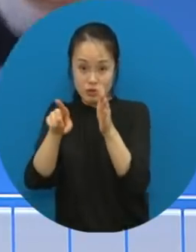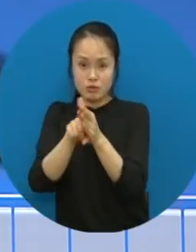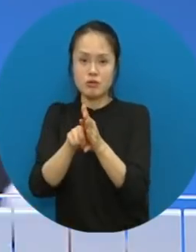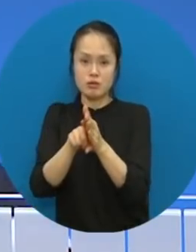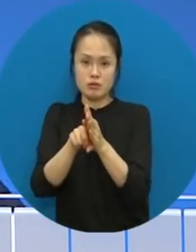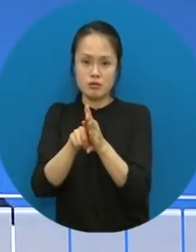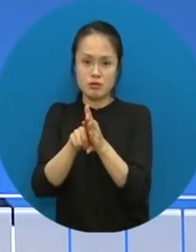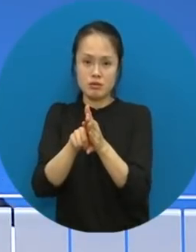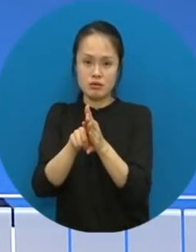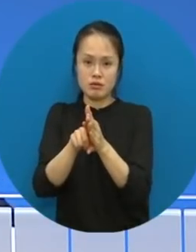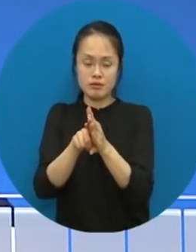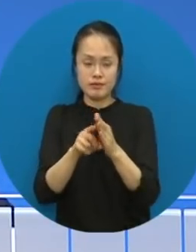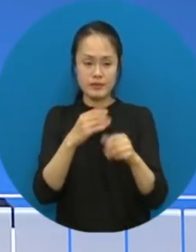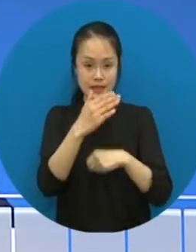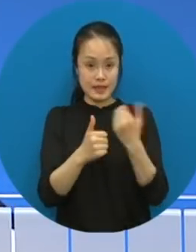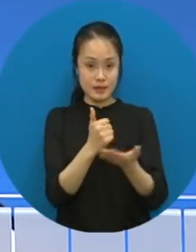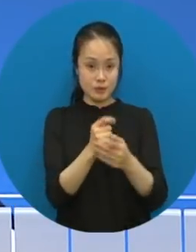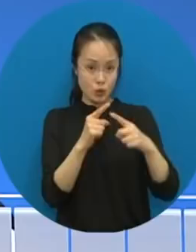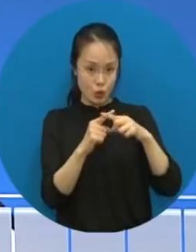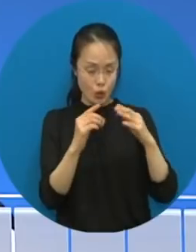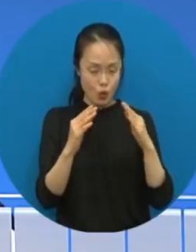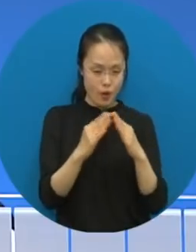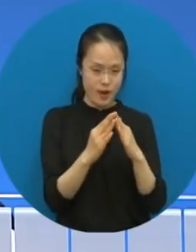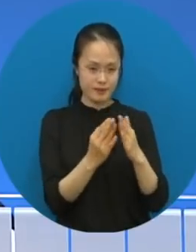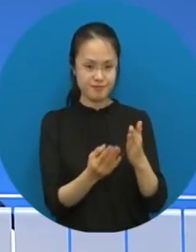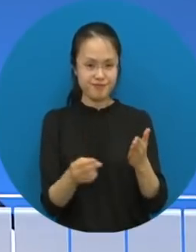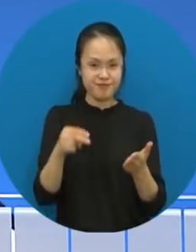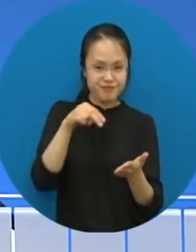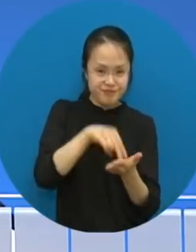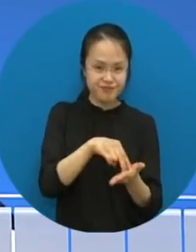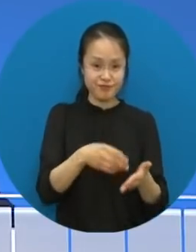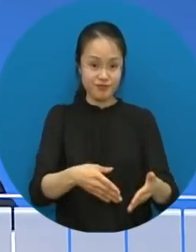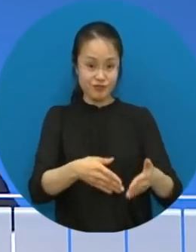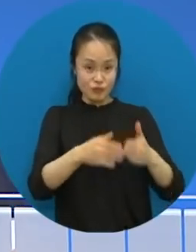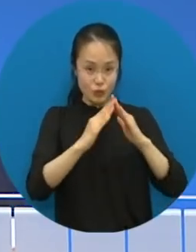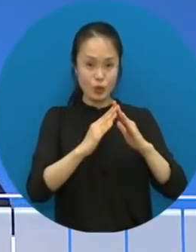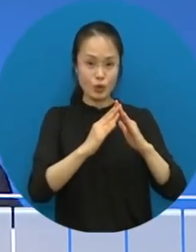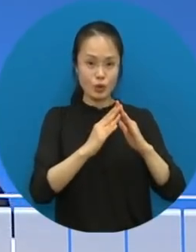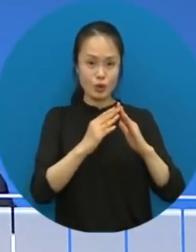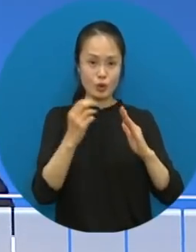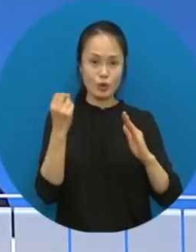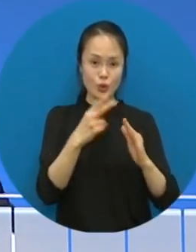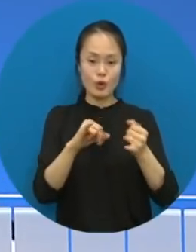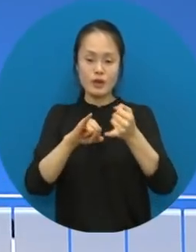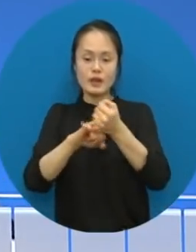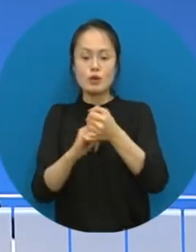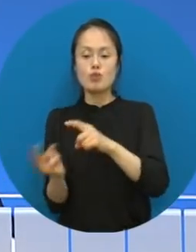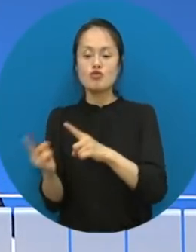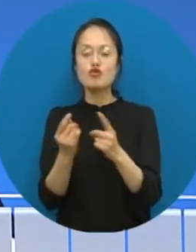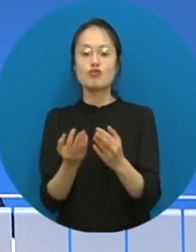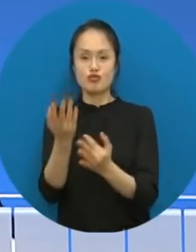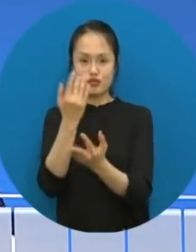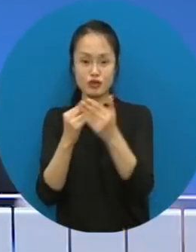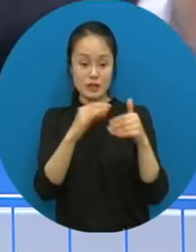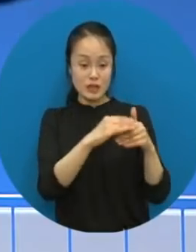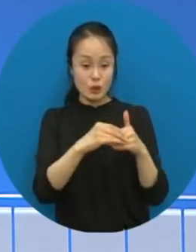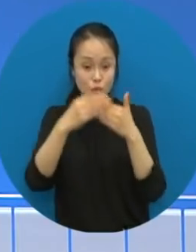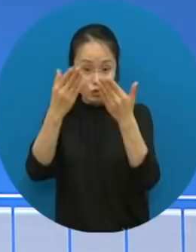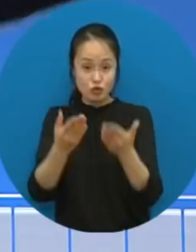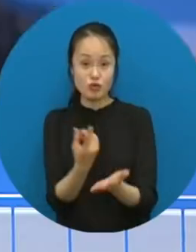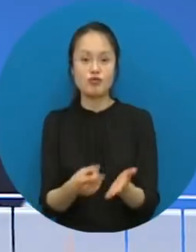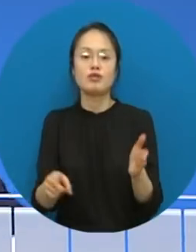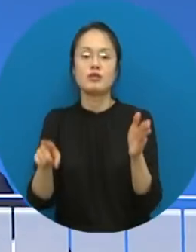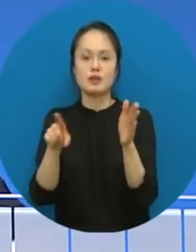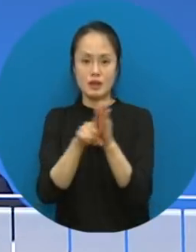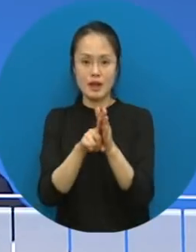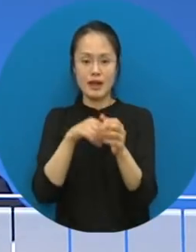세우시고 하나님의 거룩함으로 약속의 부흥의 불로 인도하시려고 하나님께서 그렇게 하신